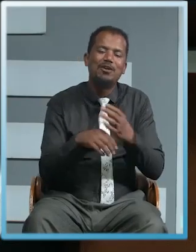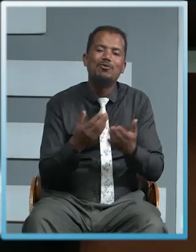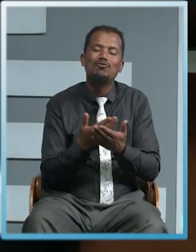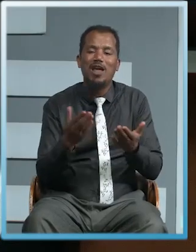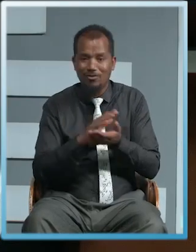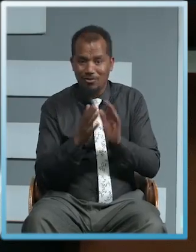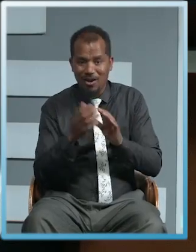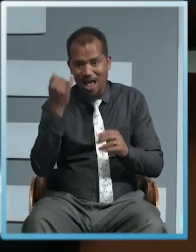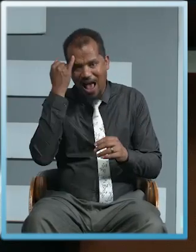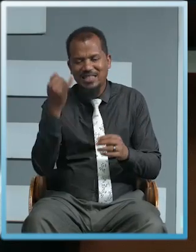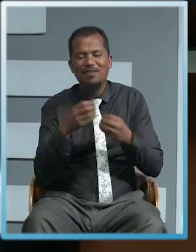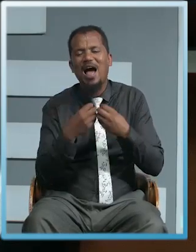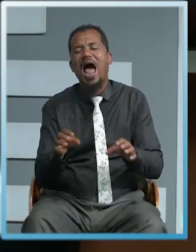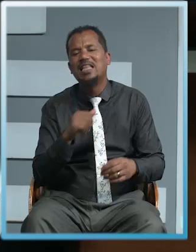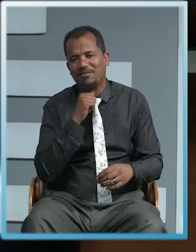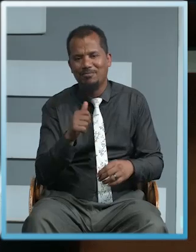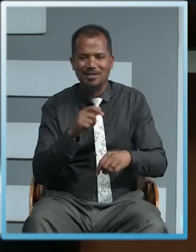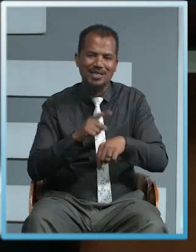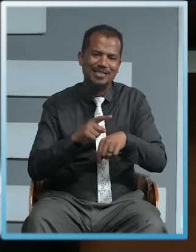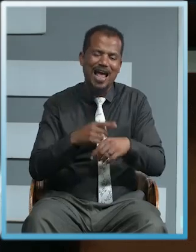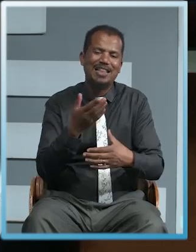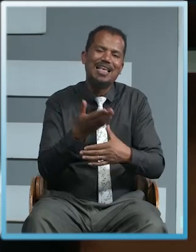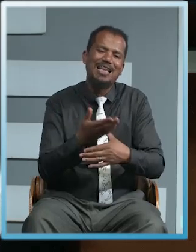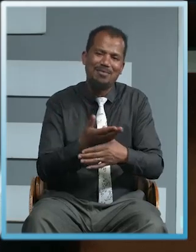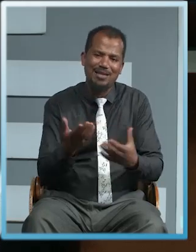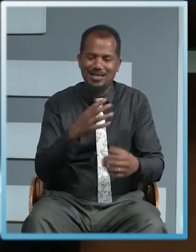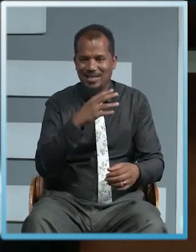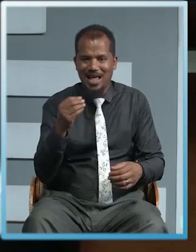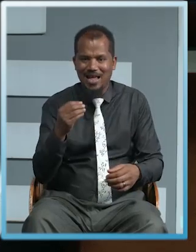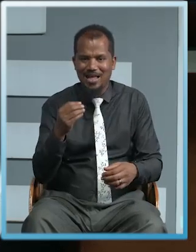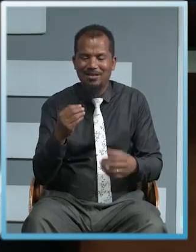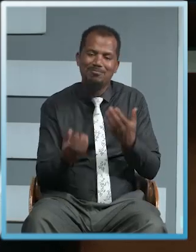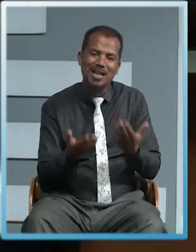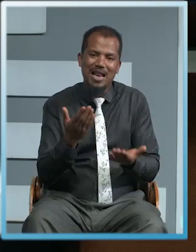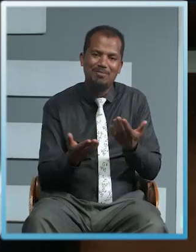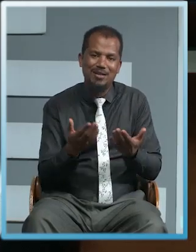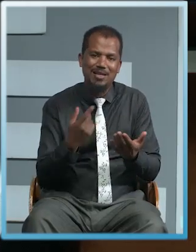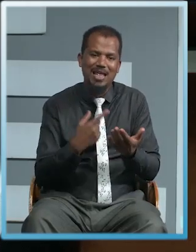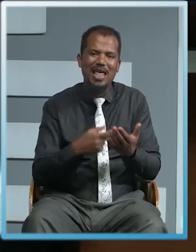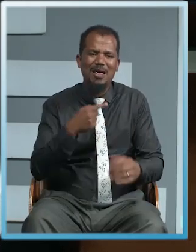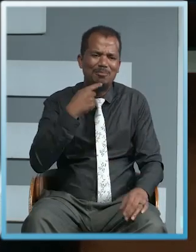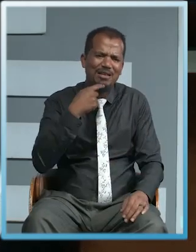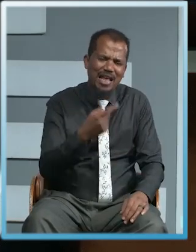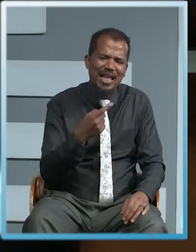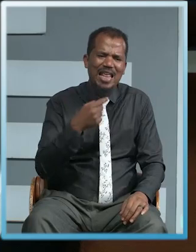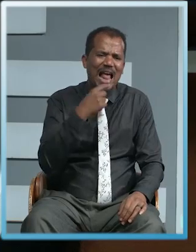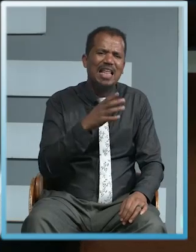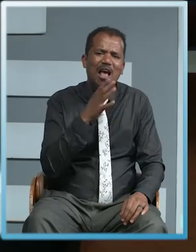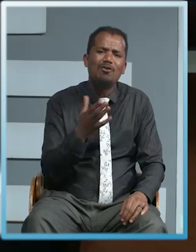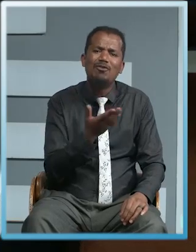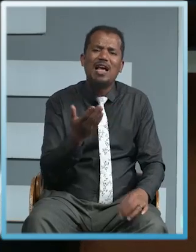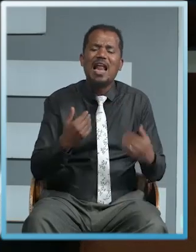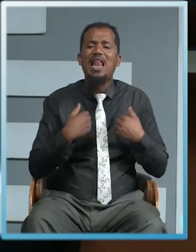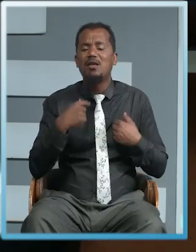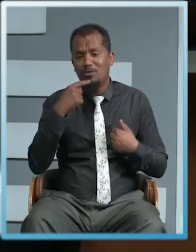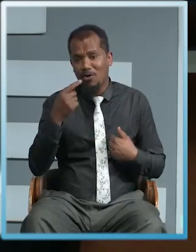ጉዳይ ስለሆነ ሐሳብ አይጠፋም ሰዓት ባይገድበን ኖሮ እና ምናልባት ይህ ቢጠቀስ ያልጠቀስኩት ያላነሳሁት ነገር